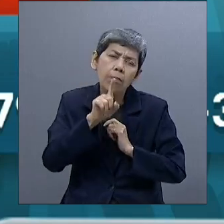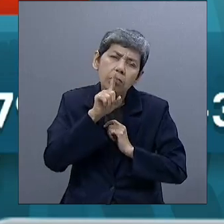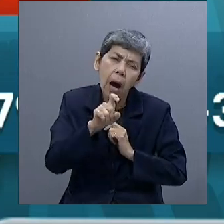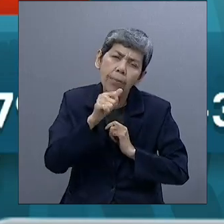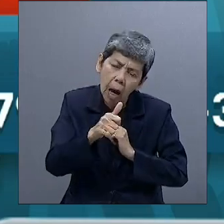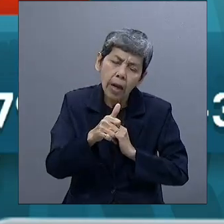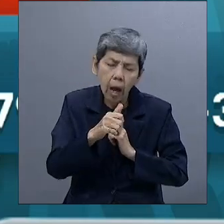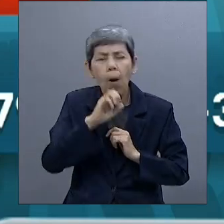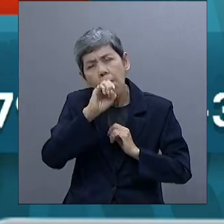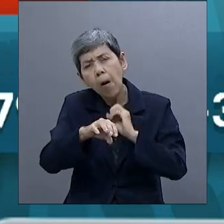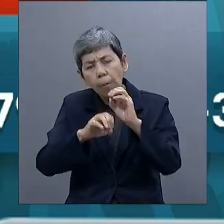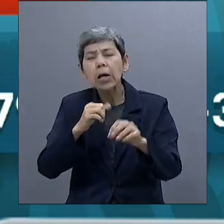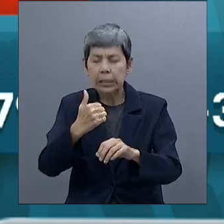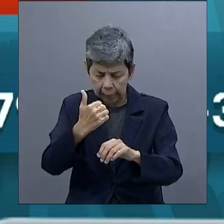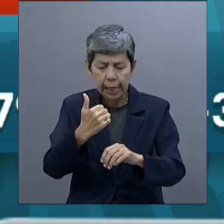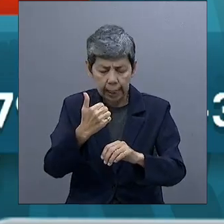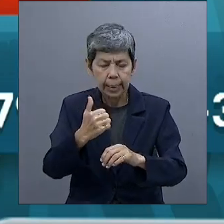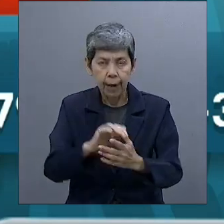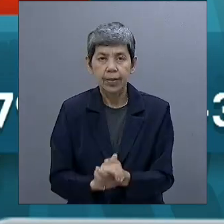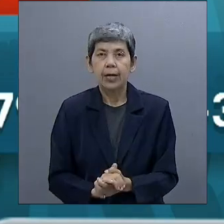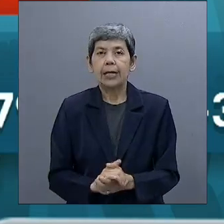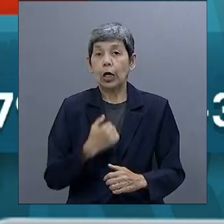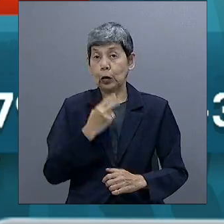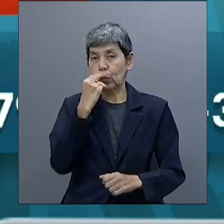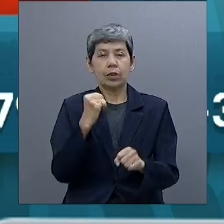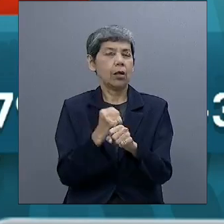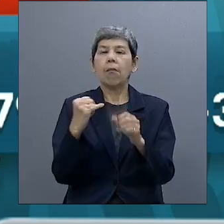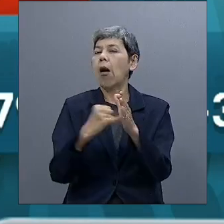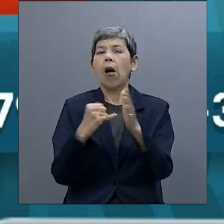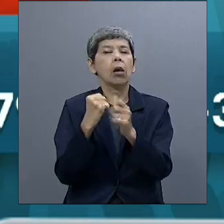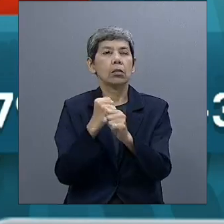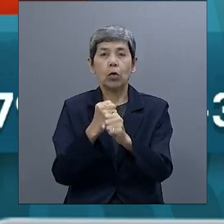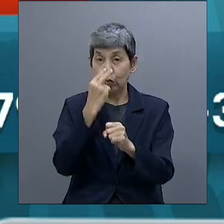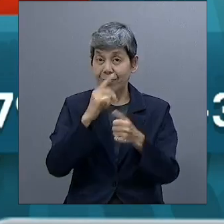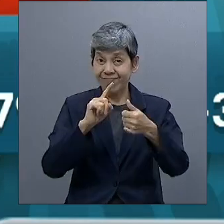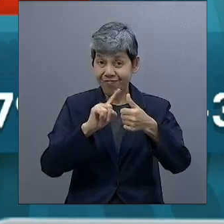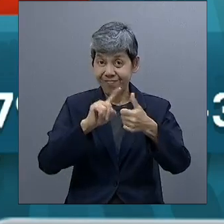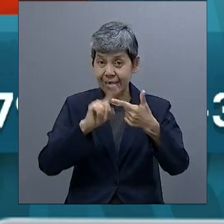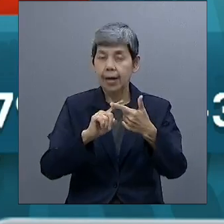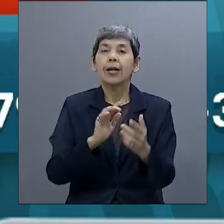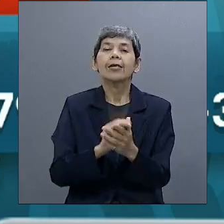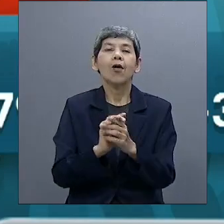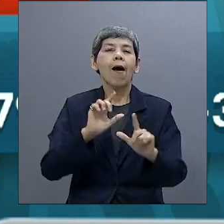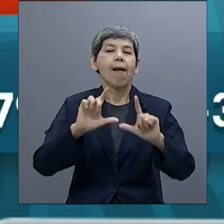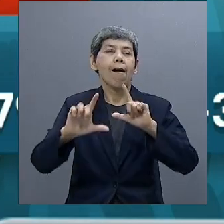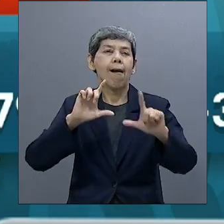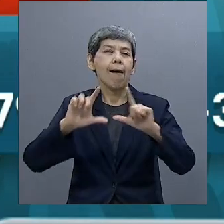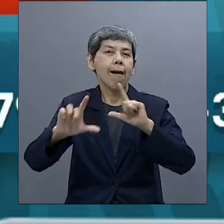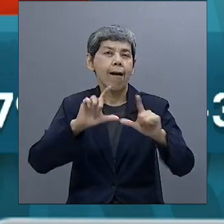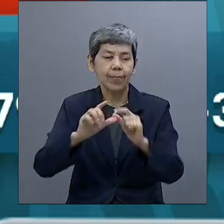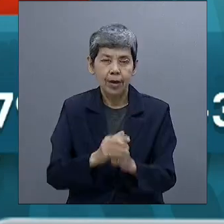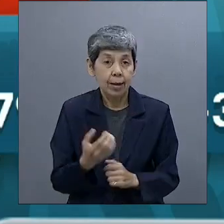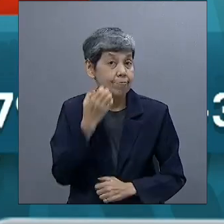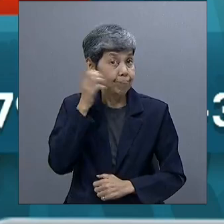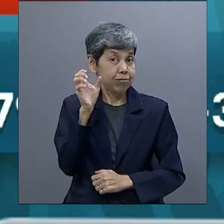าศตามหาคนหายก็ได้เช่นเดียวกันนะคะเราเข้าถึงง่ายหลายช่องทางค่ะอีก1ช่องทางผ่านทางแอปพลิเคชัน LINE นะคะหยิบโทร